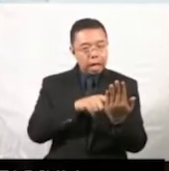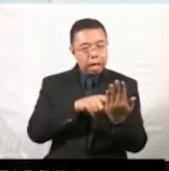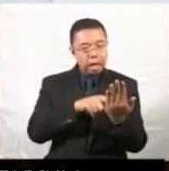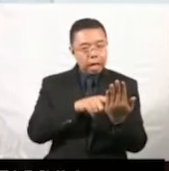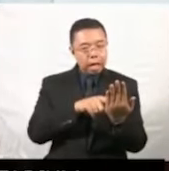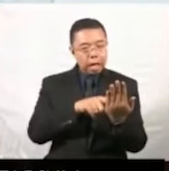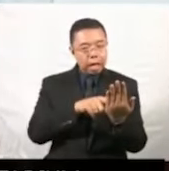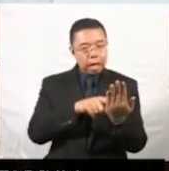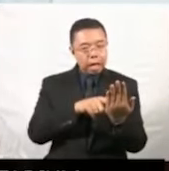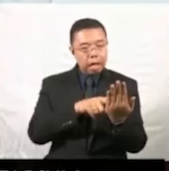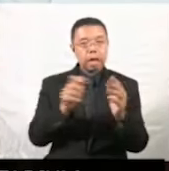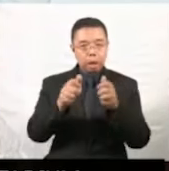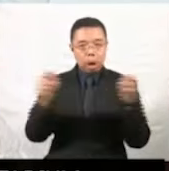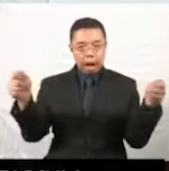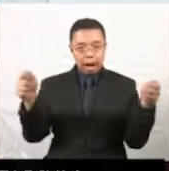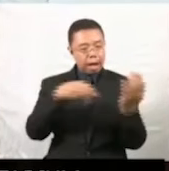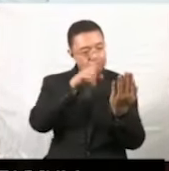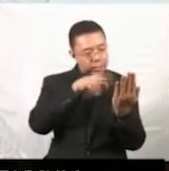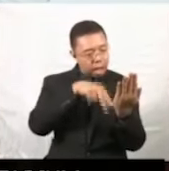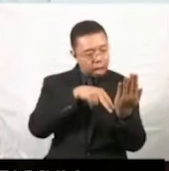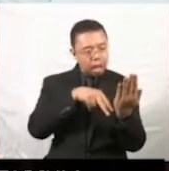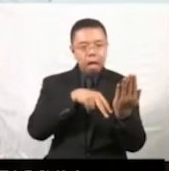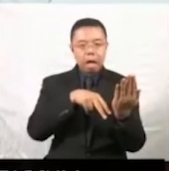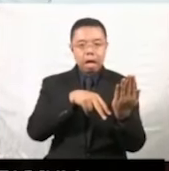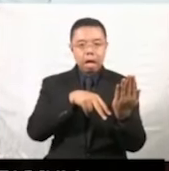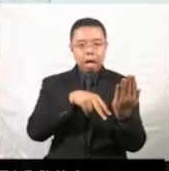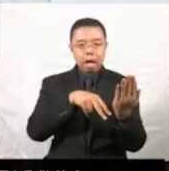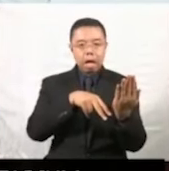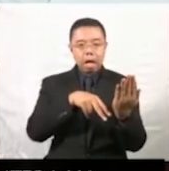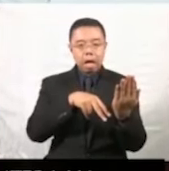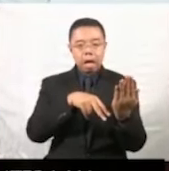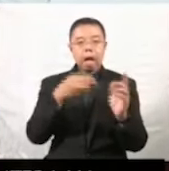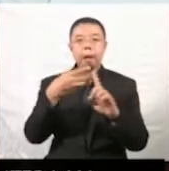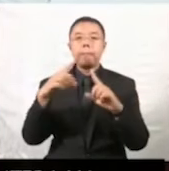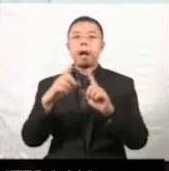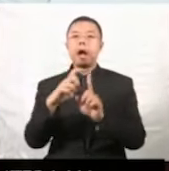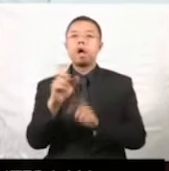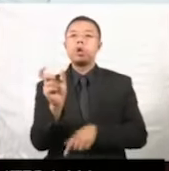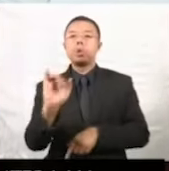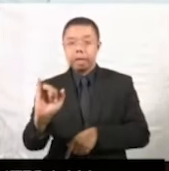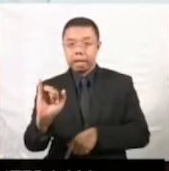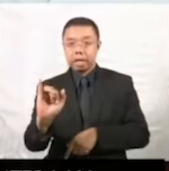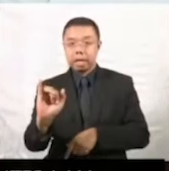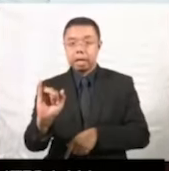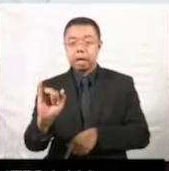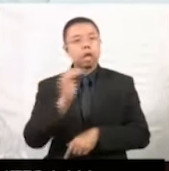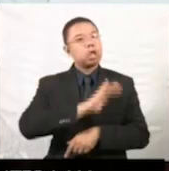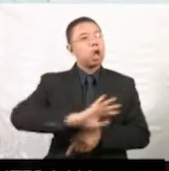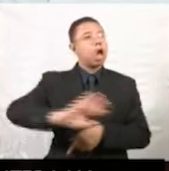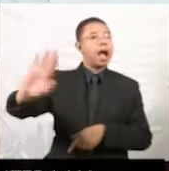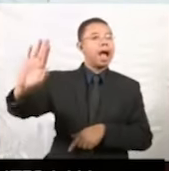ee di koran bahwa badui penduduk badui